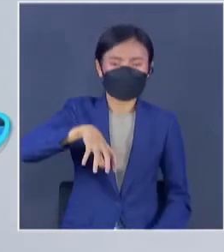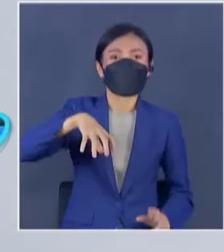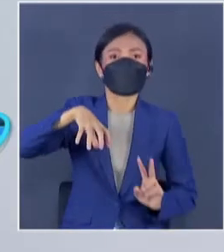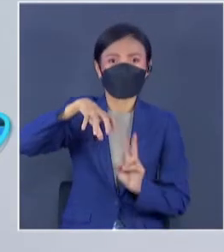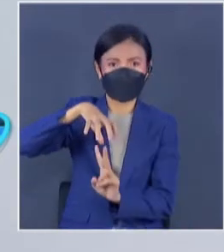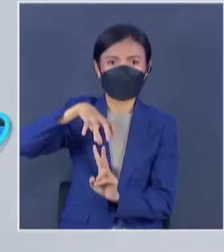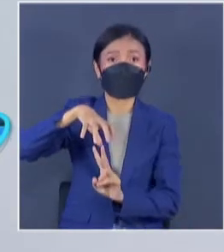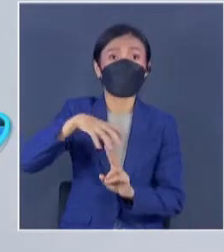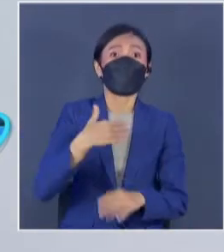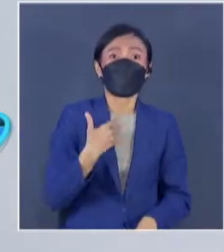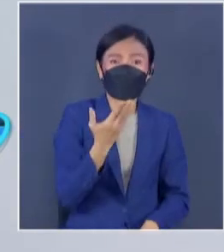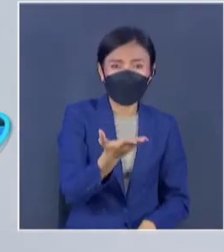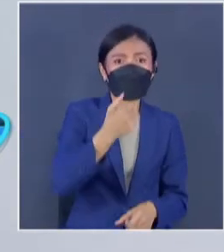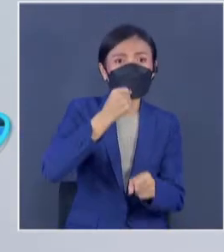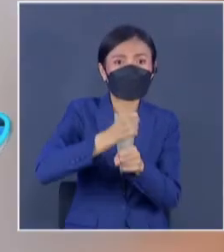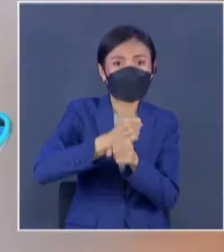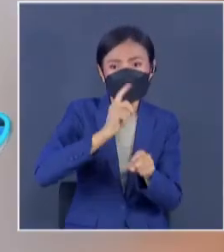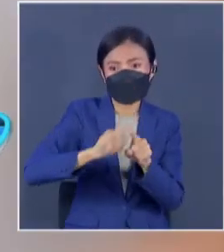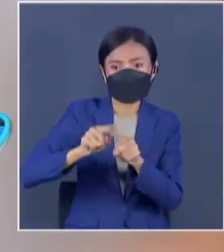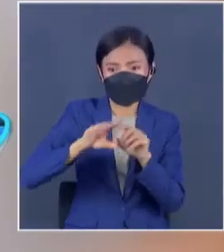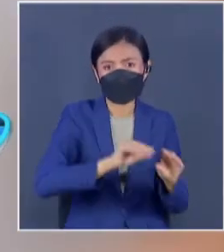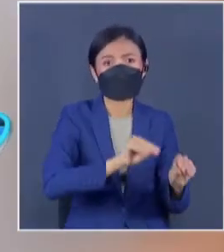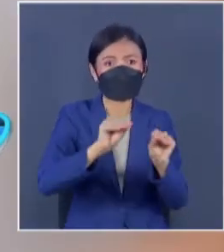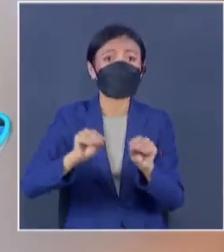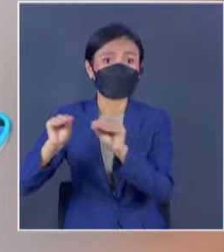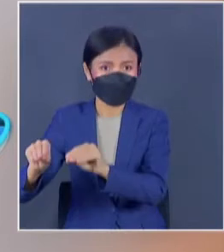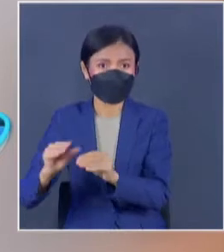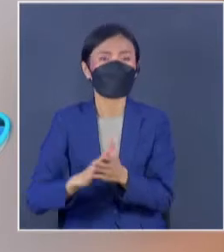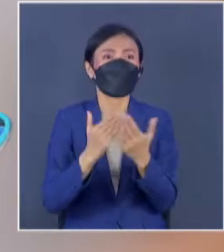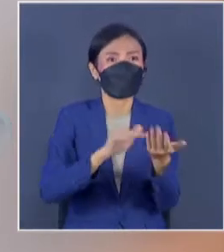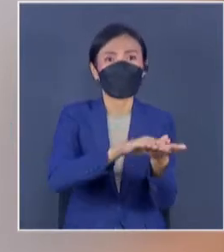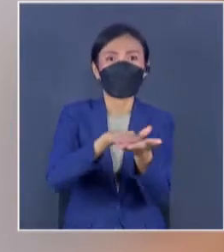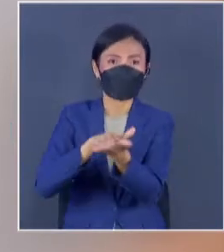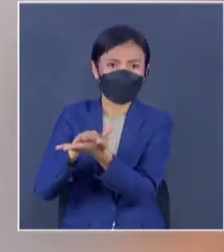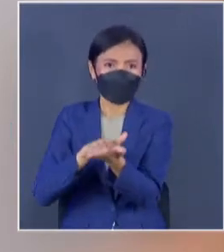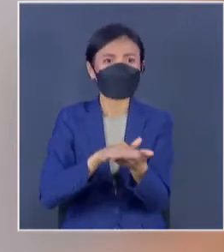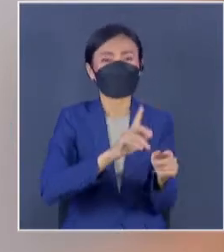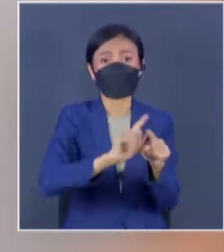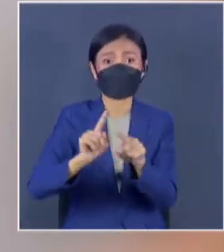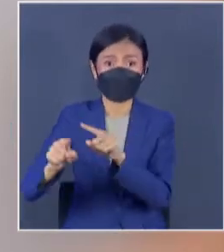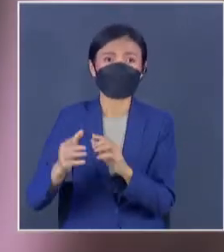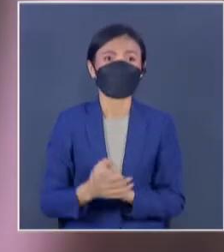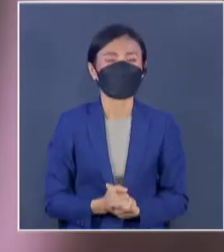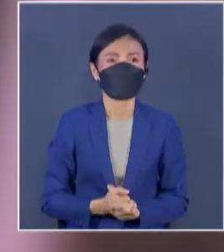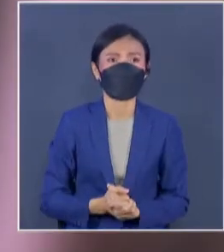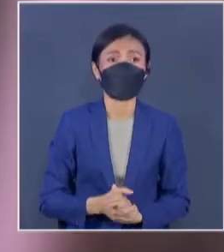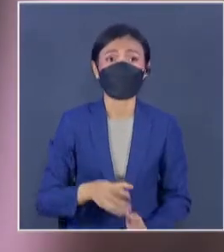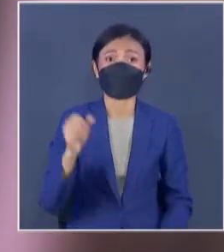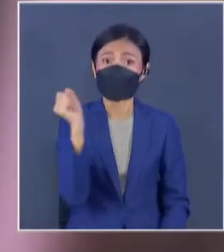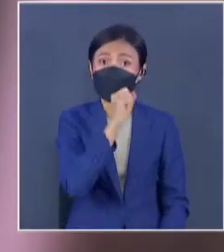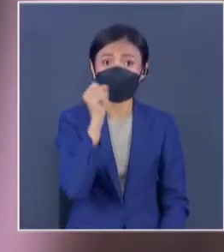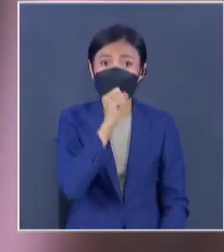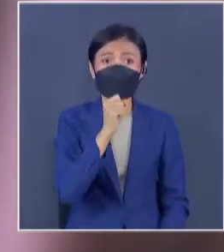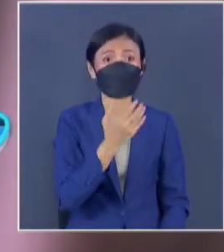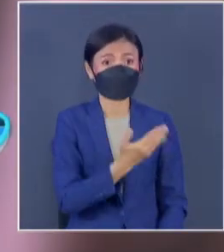เลื่อนงานทุกงานจนกว่าจะหายเป็นปกติและก็ขออภัยทุกคนที่เกี่ยวข้องมาด้วยค่ะขณะที่ฝั่งของนักร้องหนุ่มนะคะอะตอมช